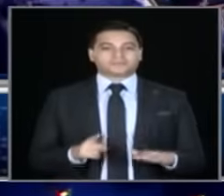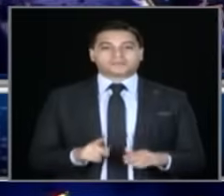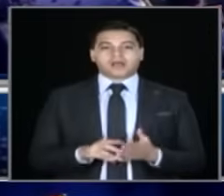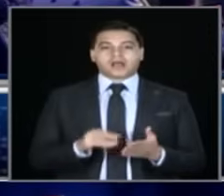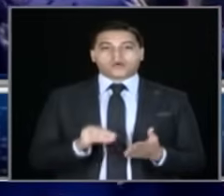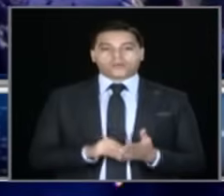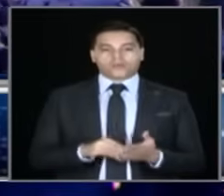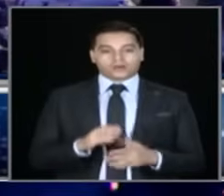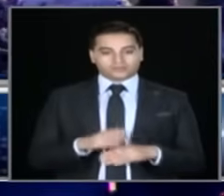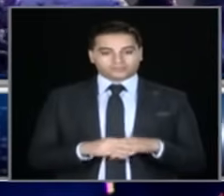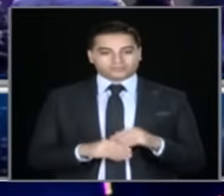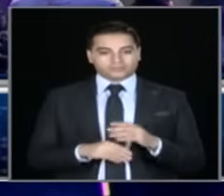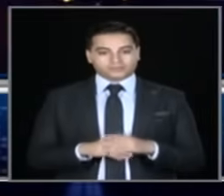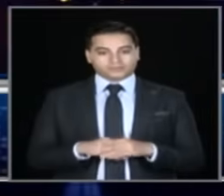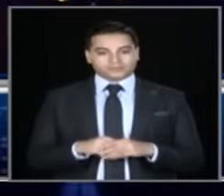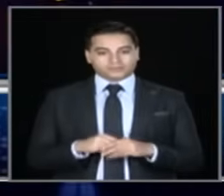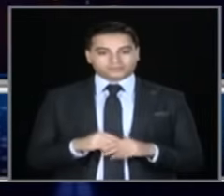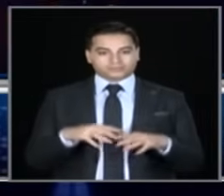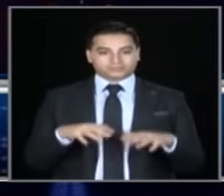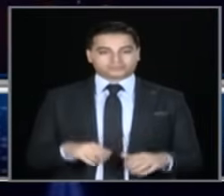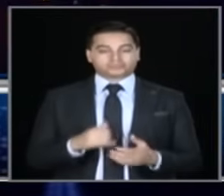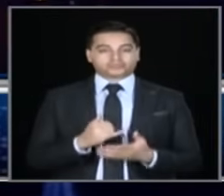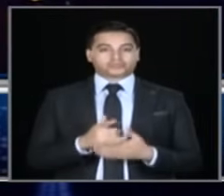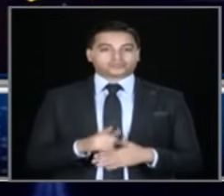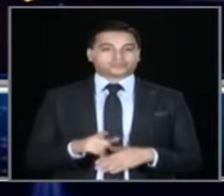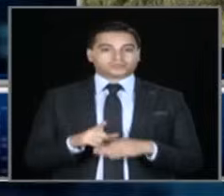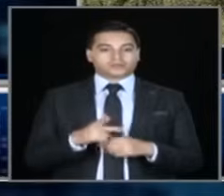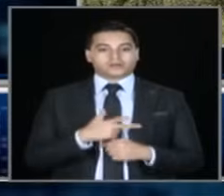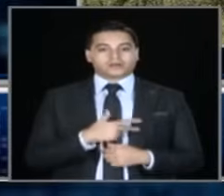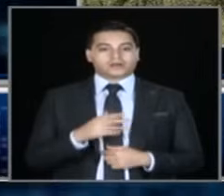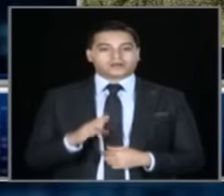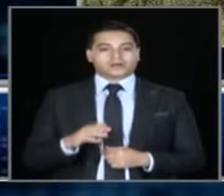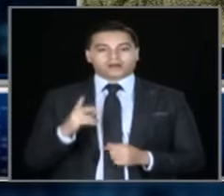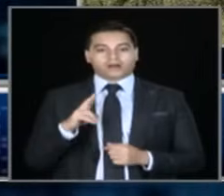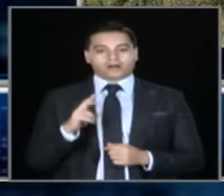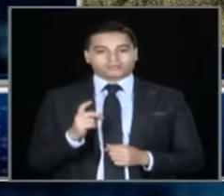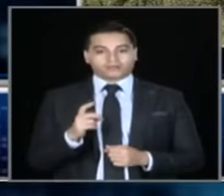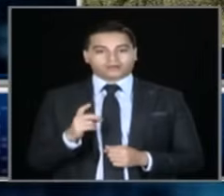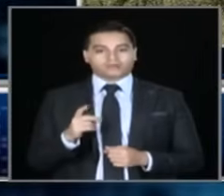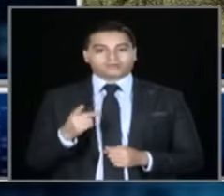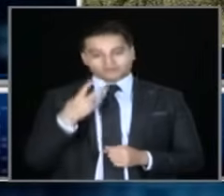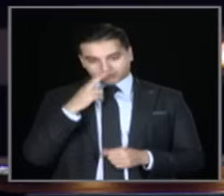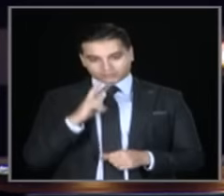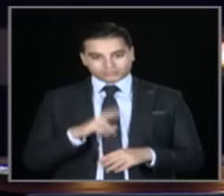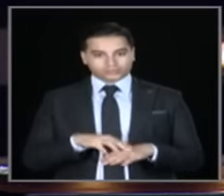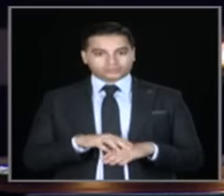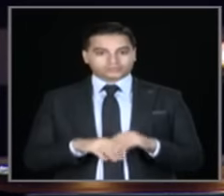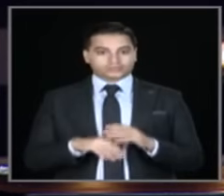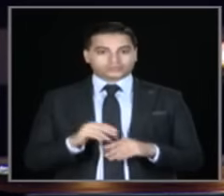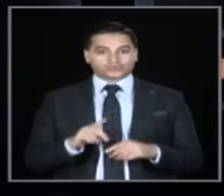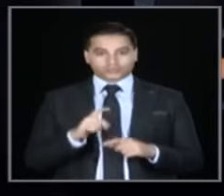أول من استوطنها الكارتاجيون. السؤال اللي جاي